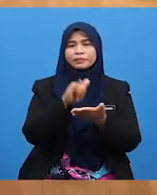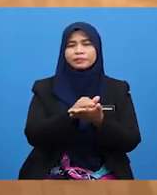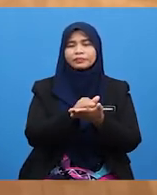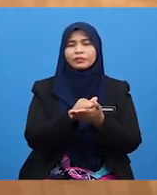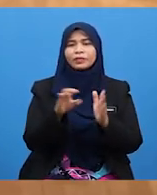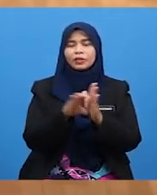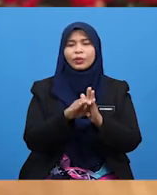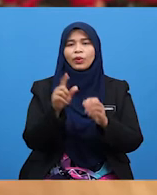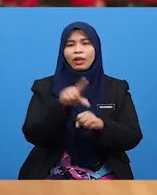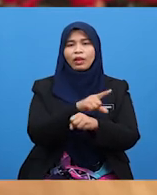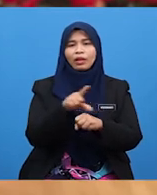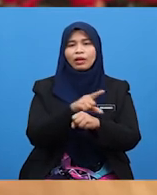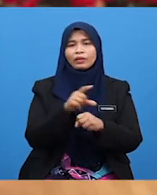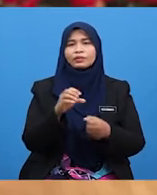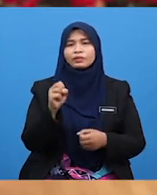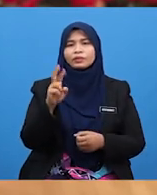lagu Seri Sarawak.